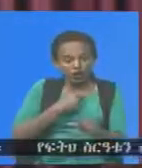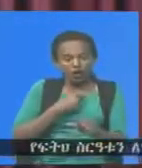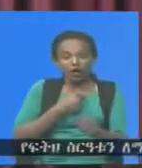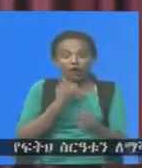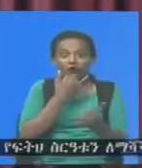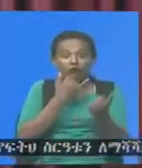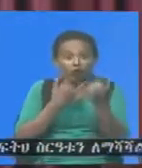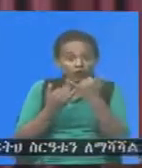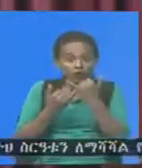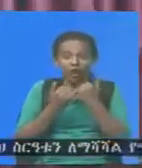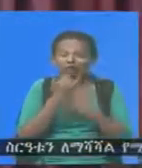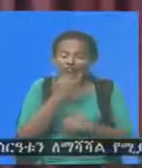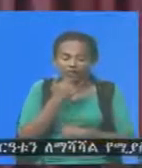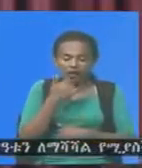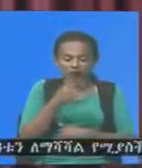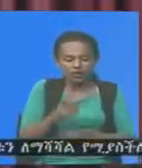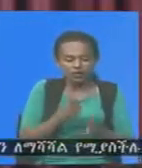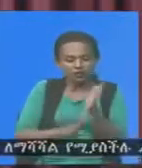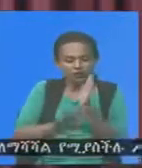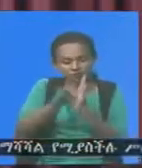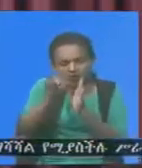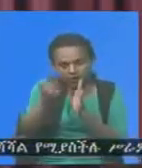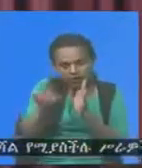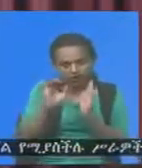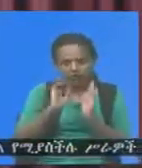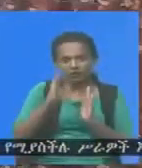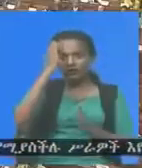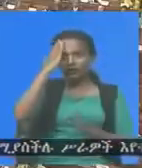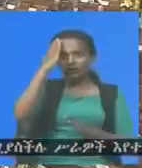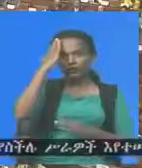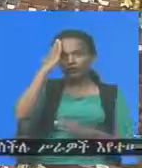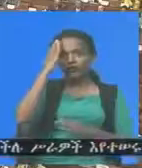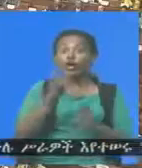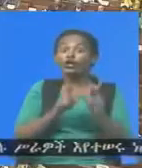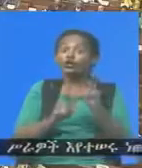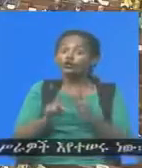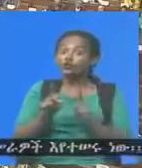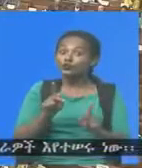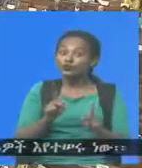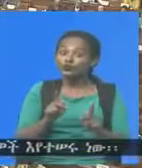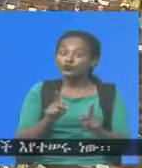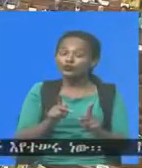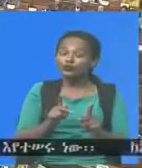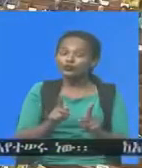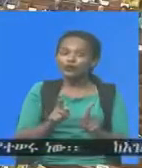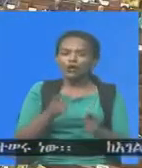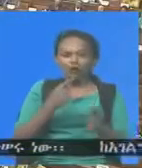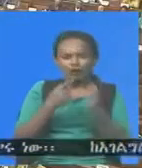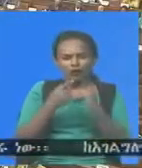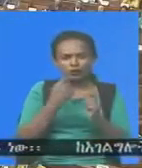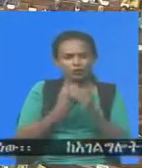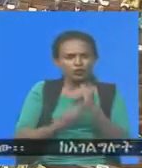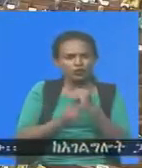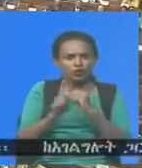ገምግመን አጥፍተናል ብለን ይቅርታ ጠይቀናል። እንደምታውቁት ህዝቡም በንግግር ብቻ ሳይሆን በተግባር